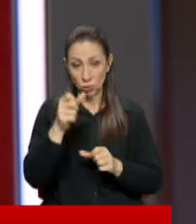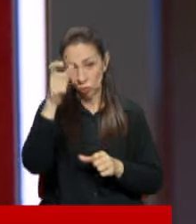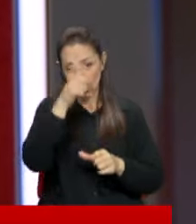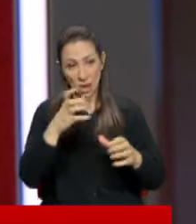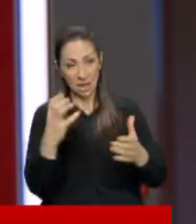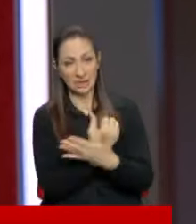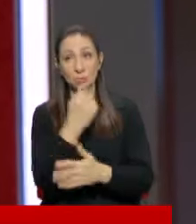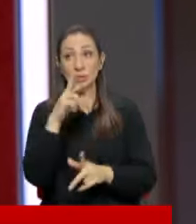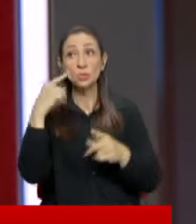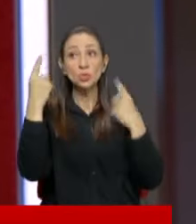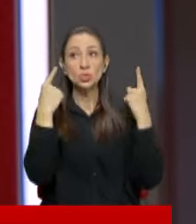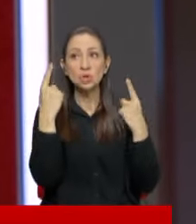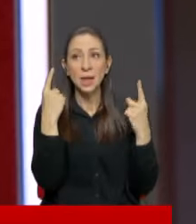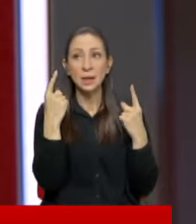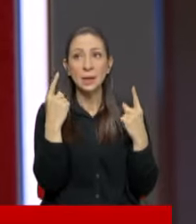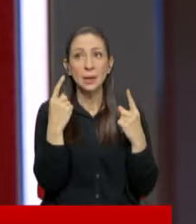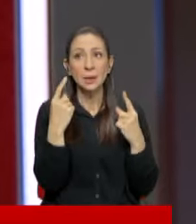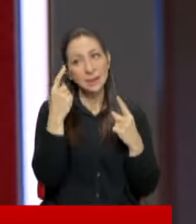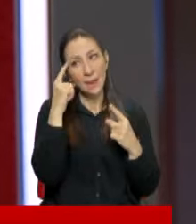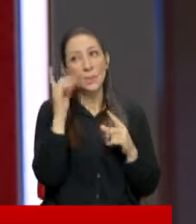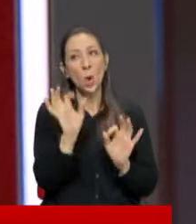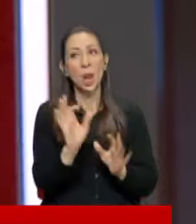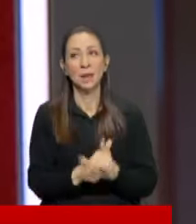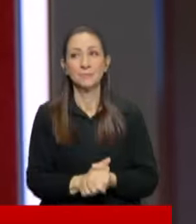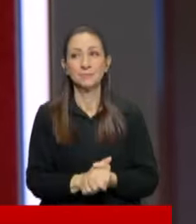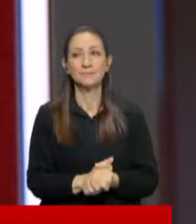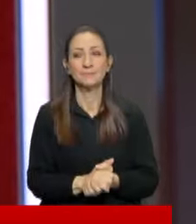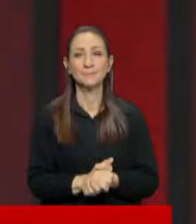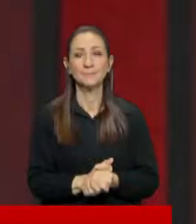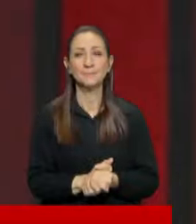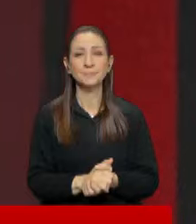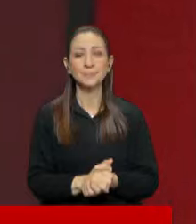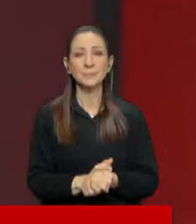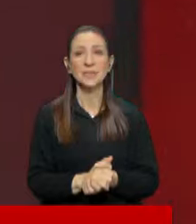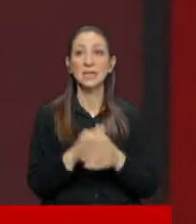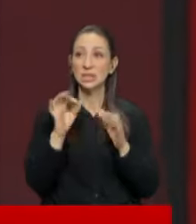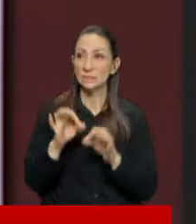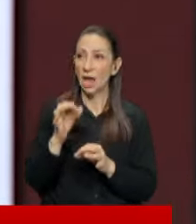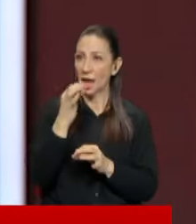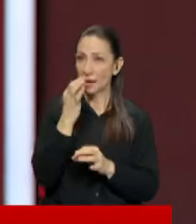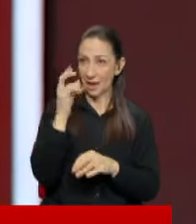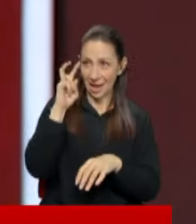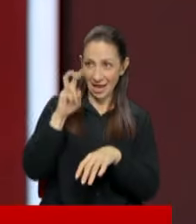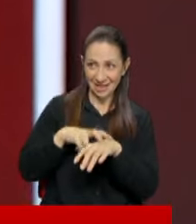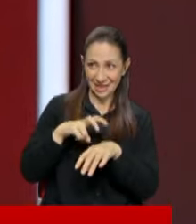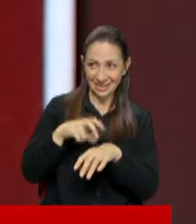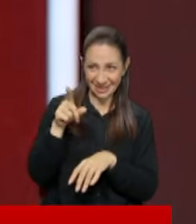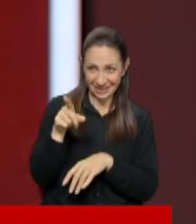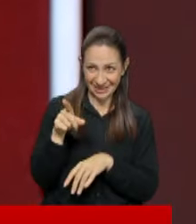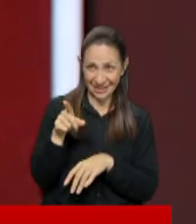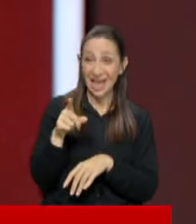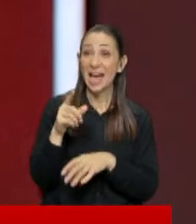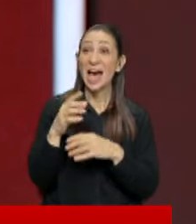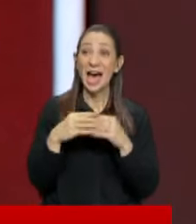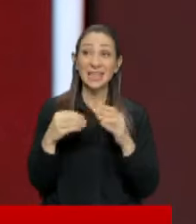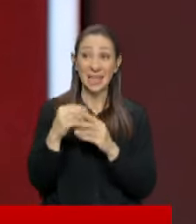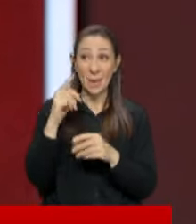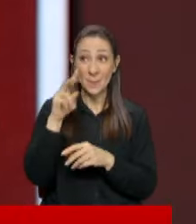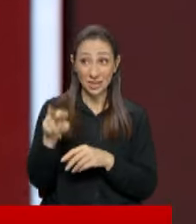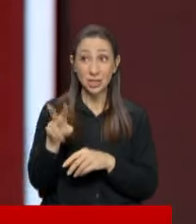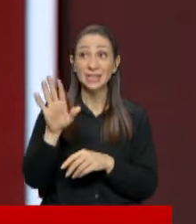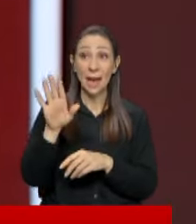aldım gibi algılayacak. Muhtemelen öyledir yani. Şimdi Ankara'yı da hatırlattınız siz. Evet. Adana'ya